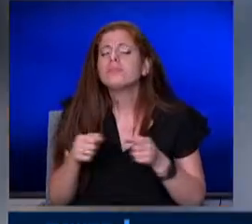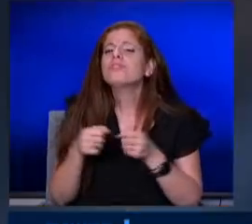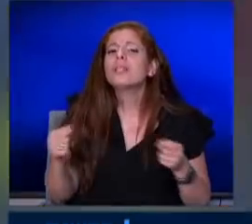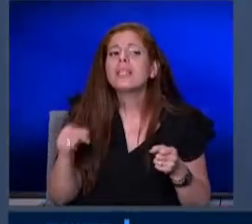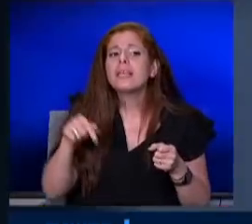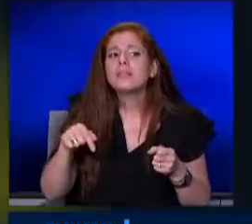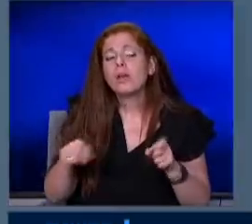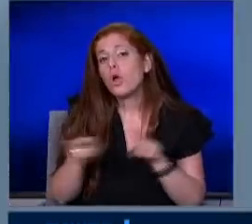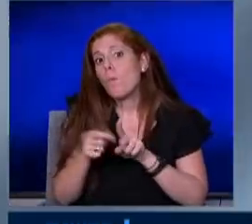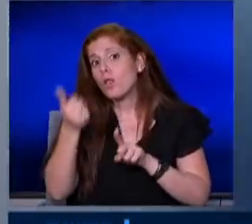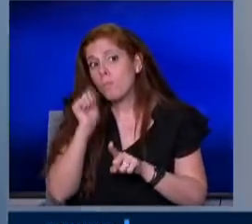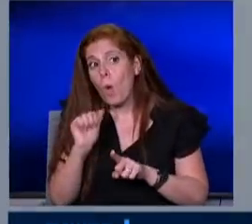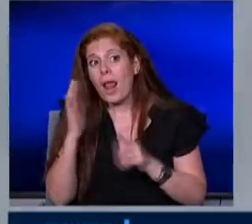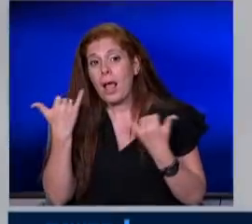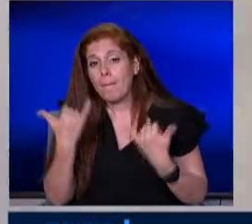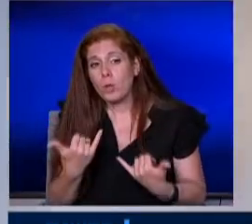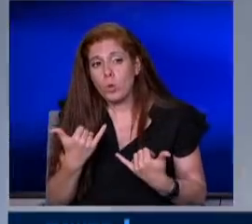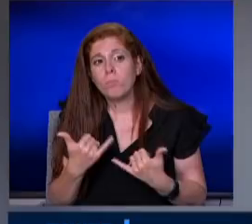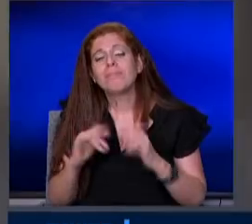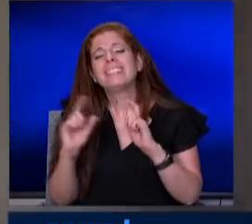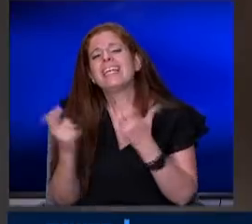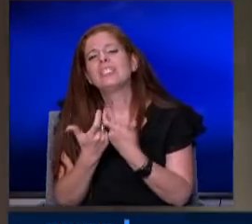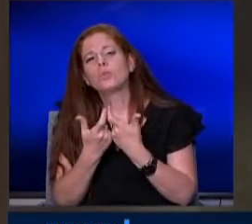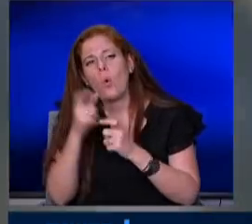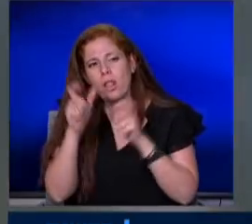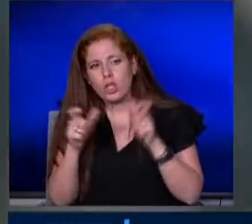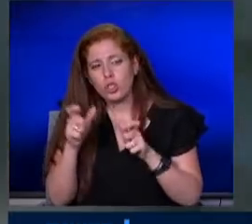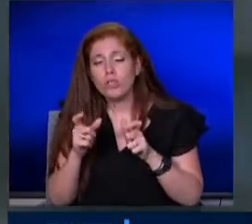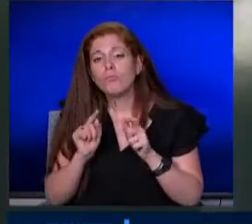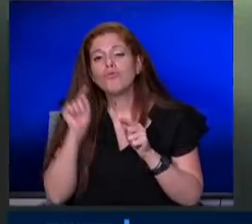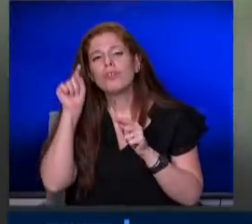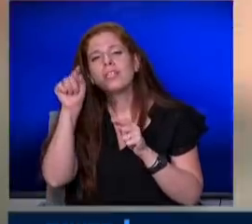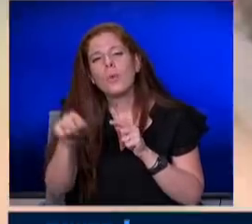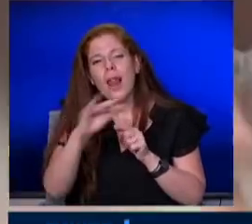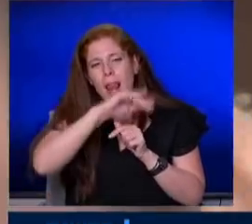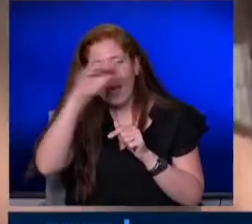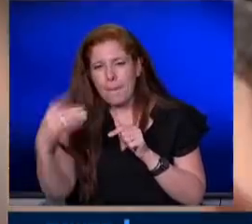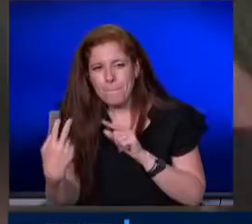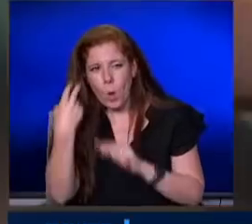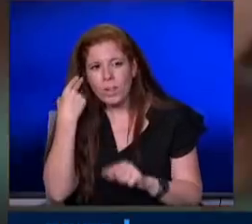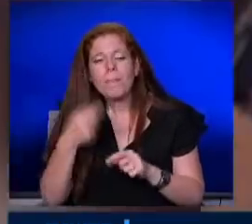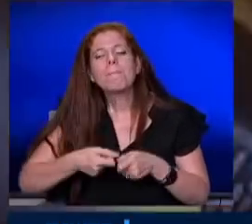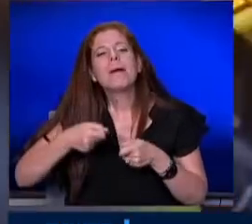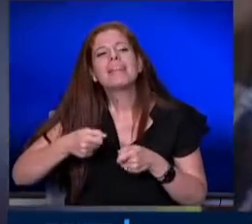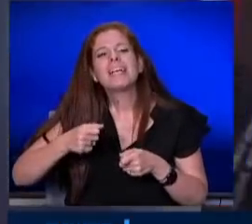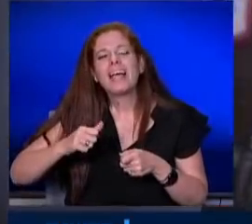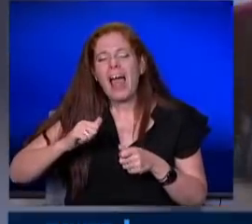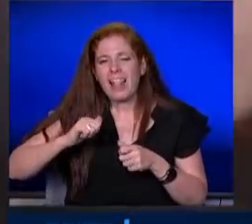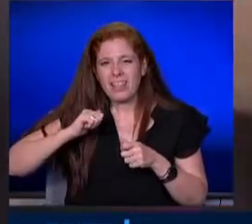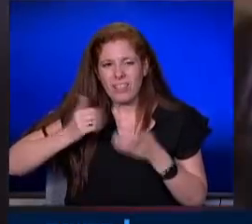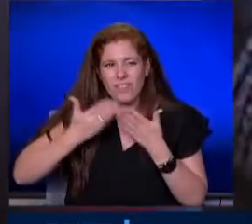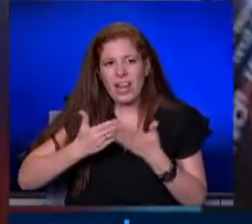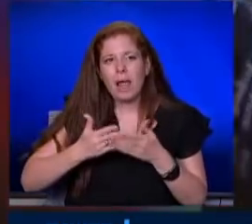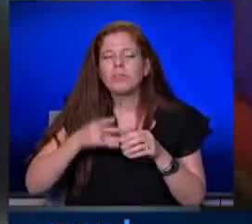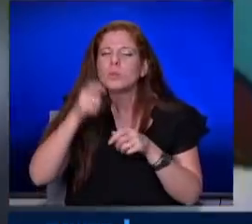כמו אתמול, גם היום אחר הצהריים, נעצרו כמה קטינים שעשו את דרכם למירון. בתוך תיקי התפילה שלהם נמצאו קאטרים, סכינים